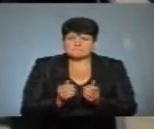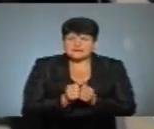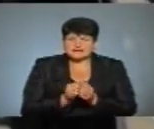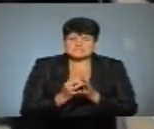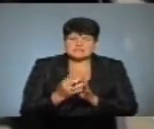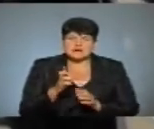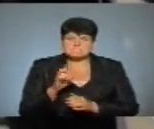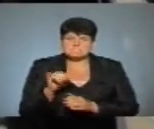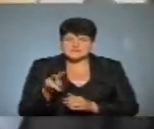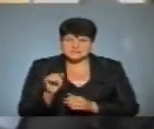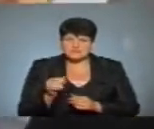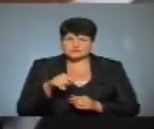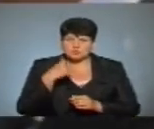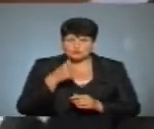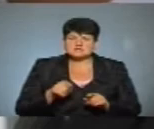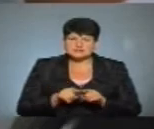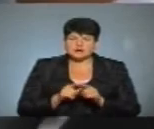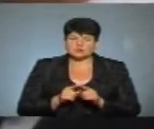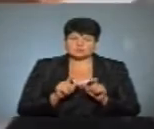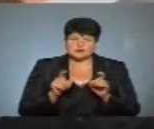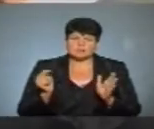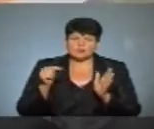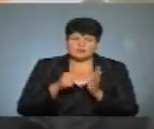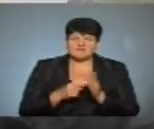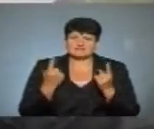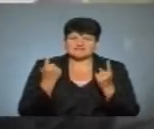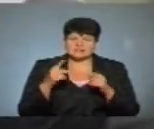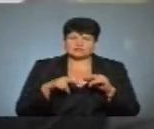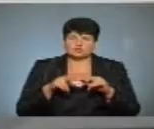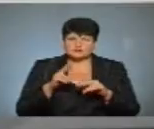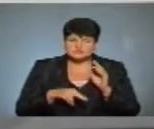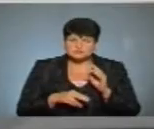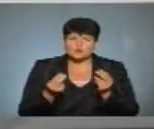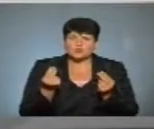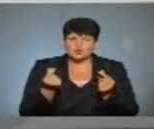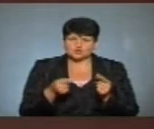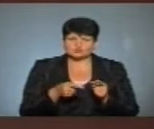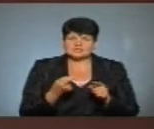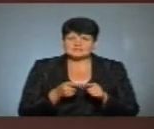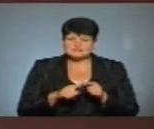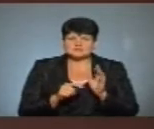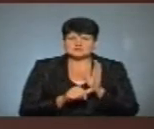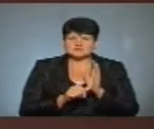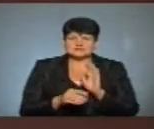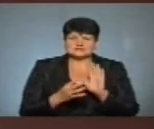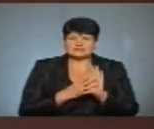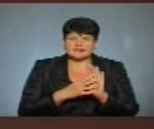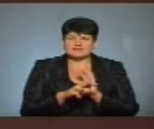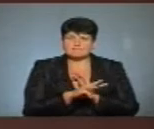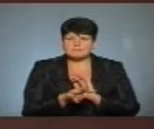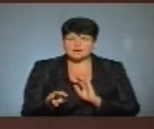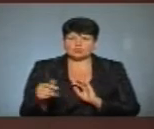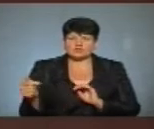Цього року цей об'єкт також потрапив до великого будівництва. Коштує будівництво спорткомплексу майже 69 мільйонів